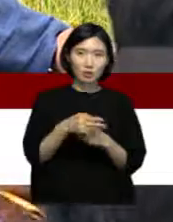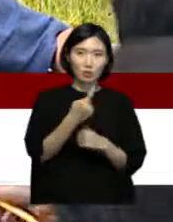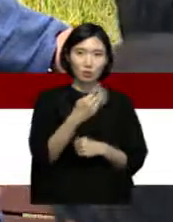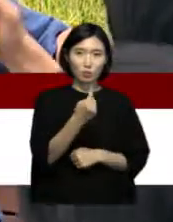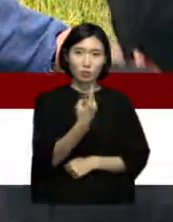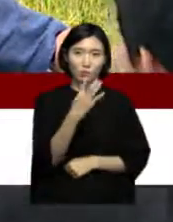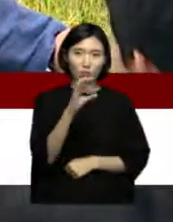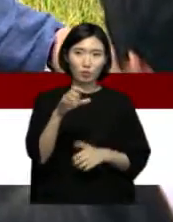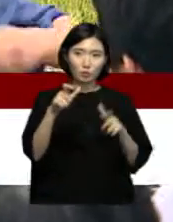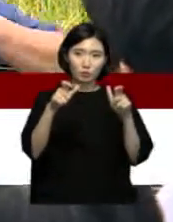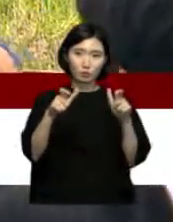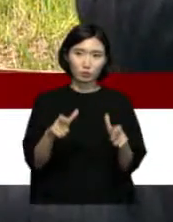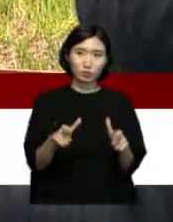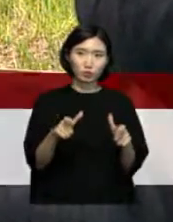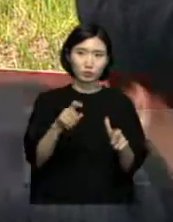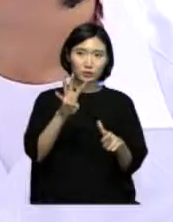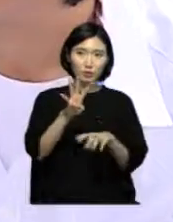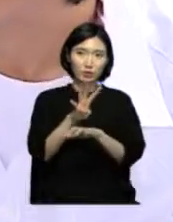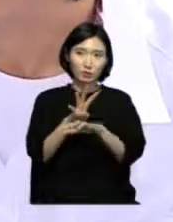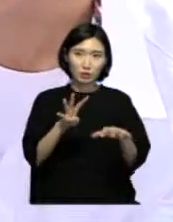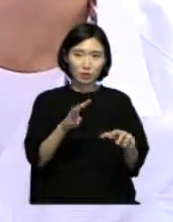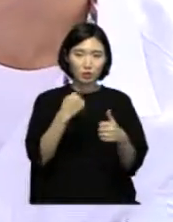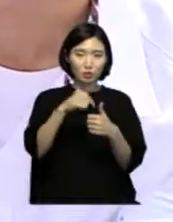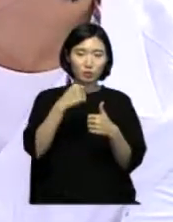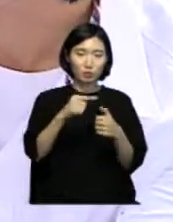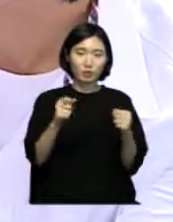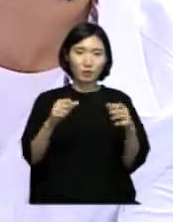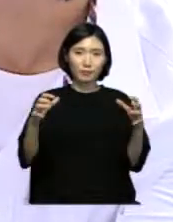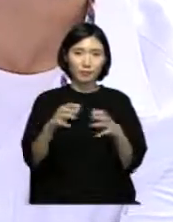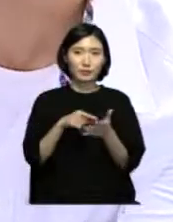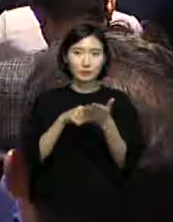공유를 통한 동북 4구의 교육 협력을 제시했습니다.